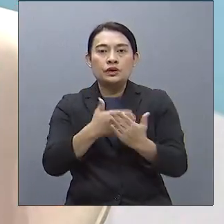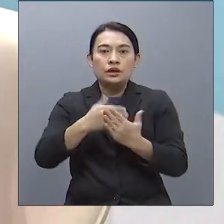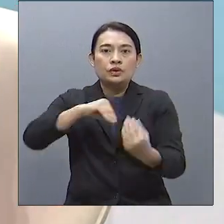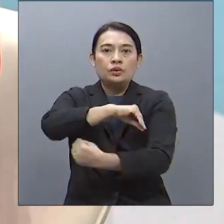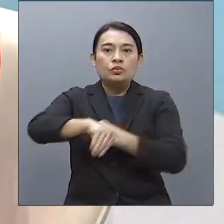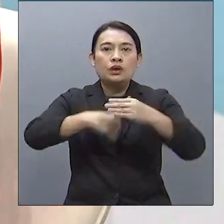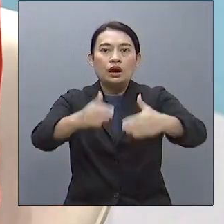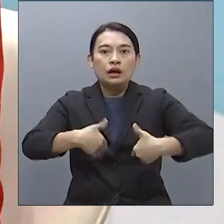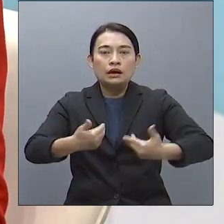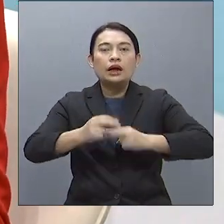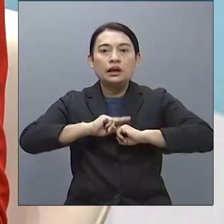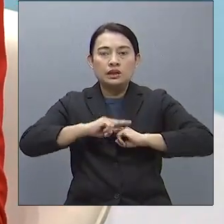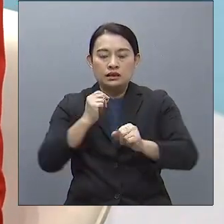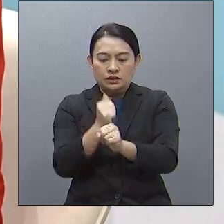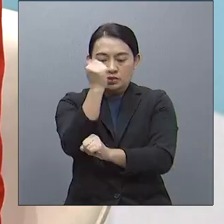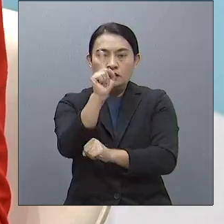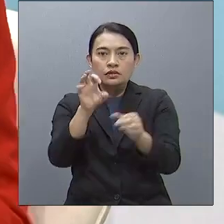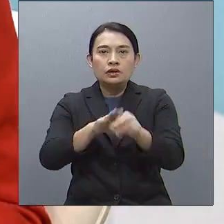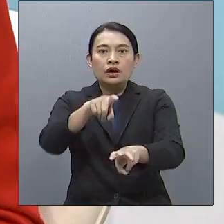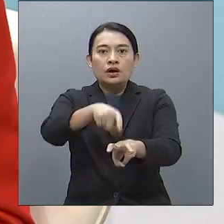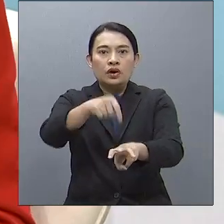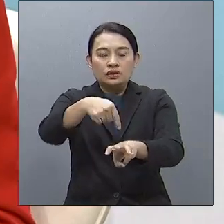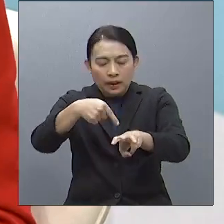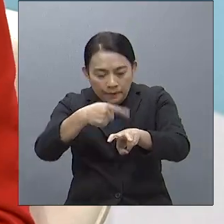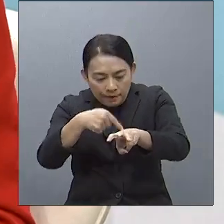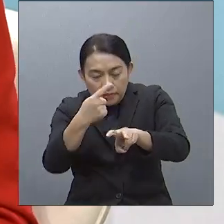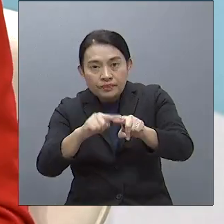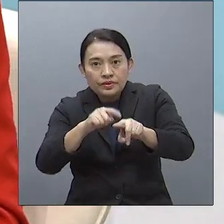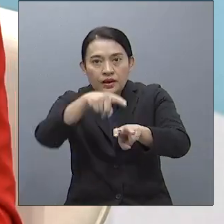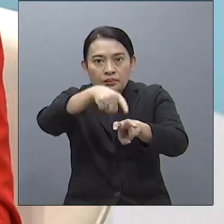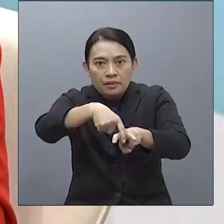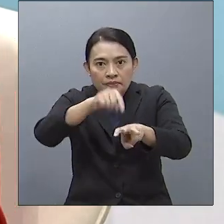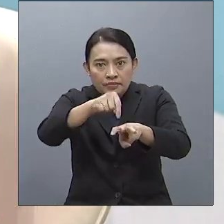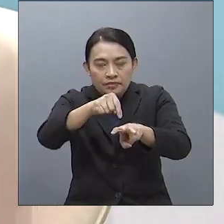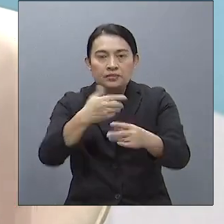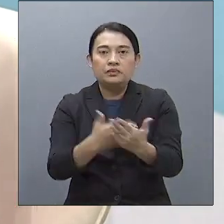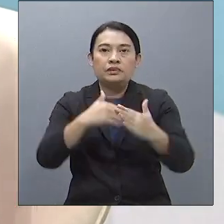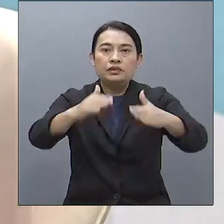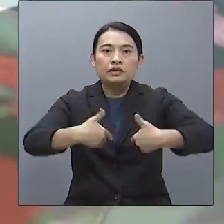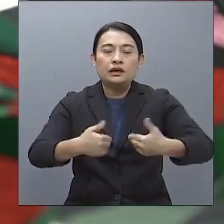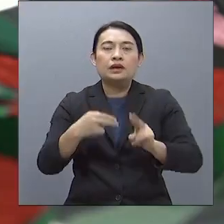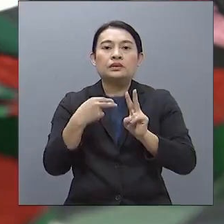ด้วยการทำรองเท้าแตะแกะลายขายแล้วรายได้เดือนละ 20,000 ค่ะ